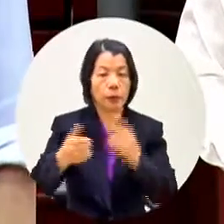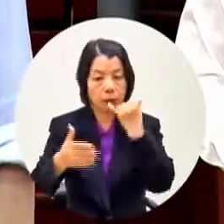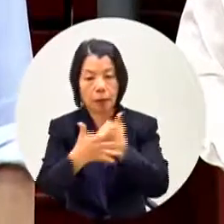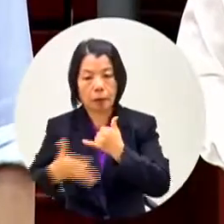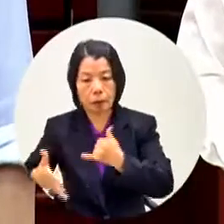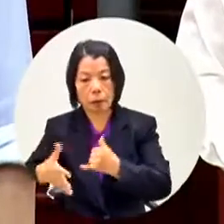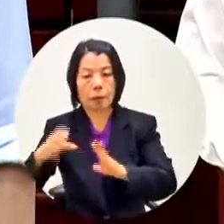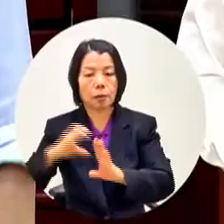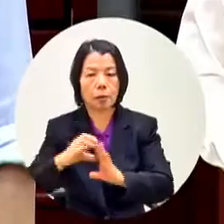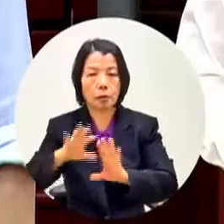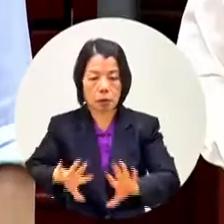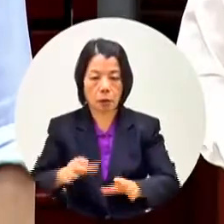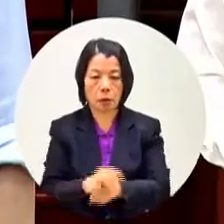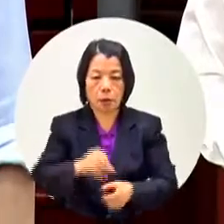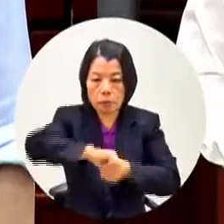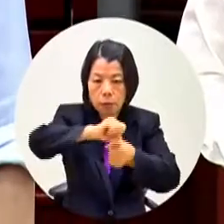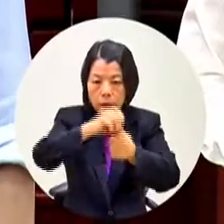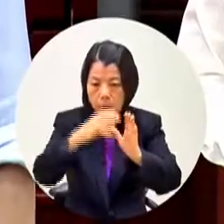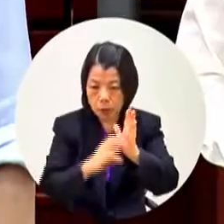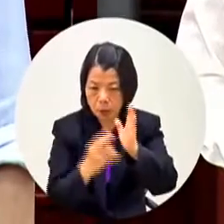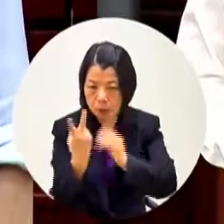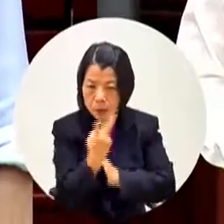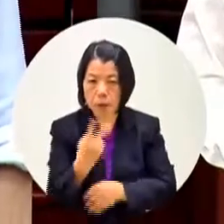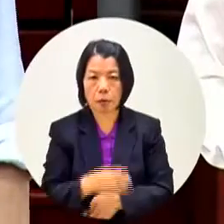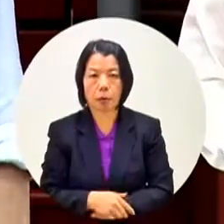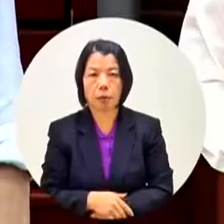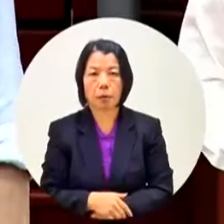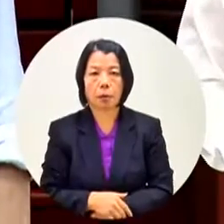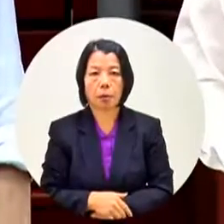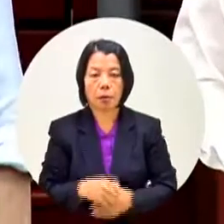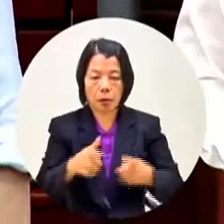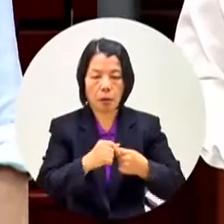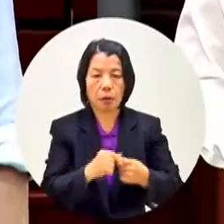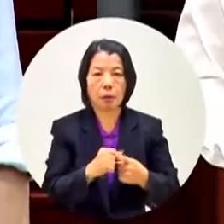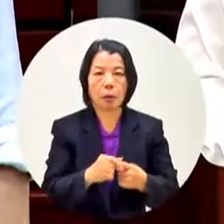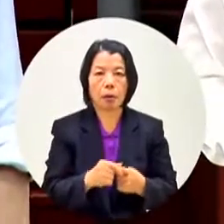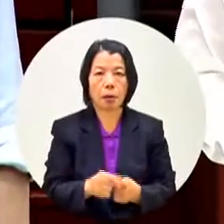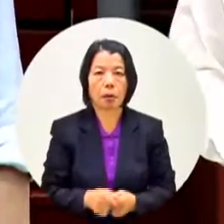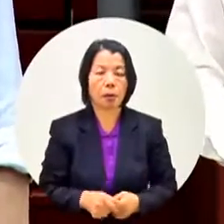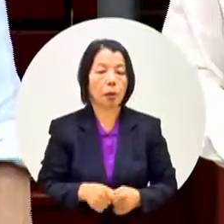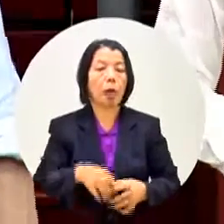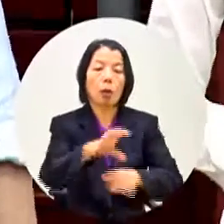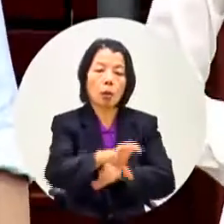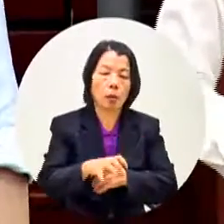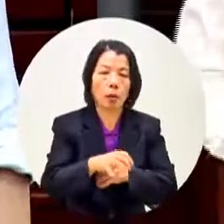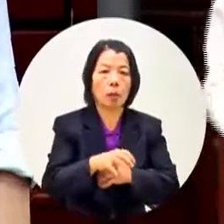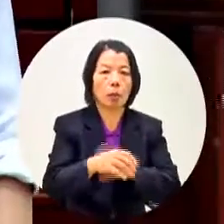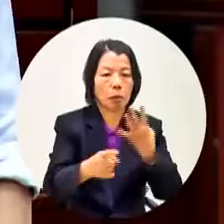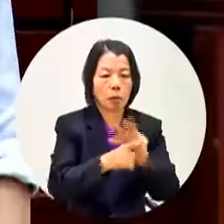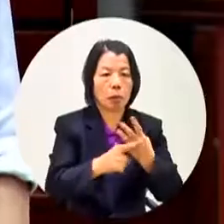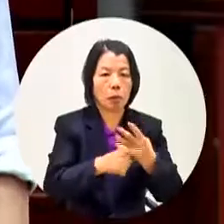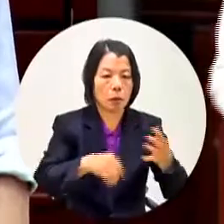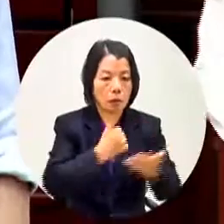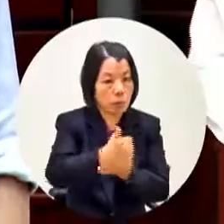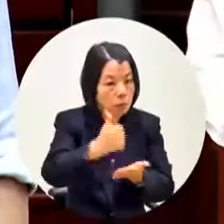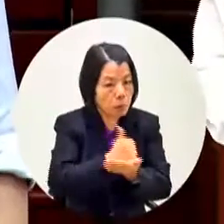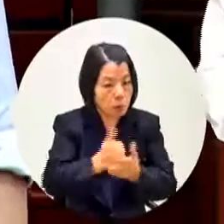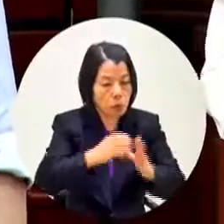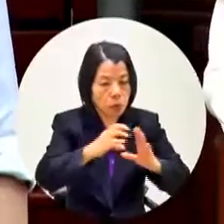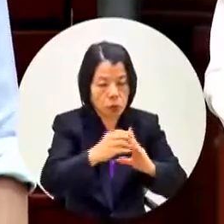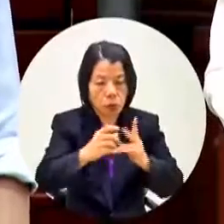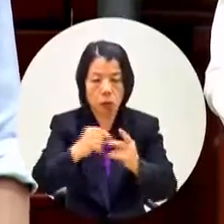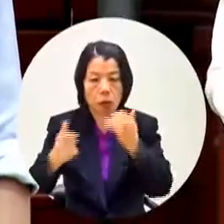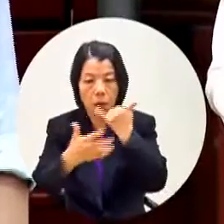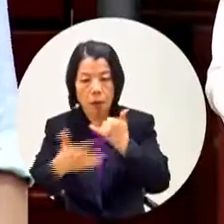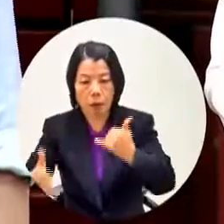盘棋。那我们高雄市政府最近这段时间我们做了很多过去不是我们做的事情，所以我